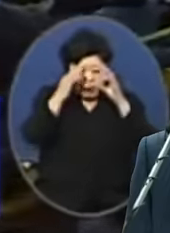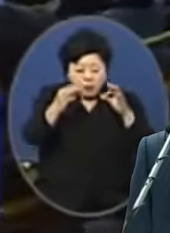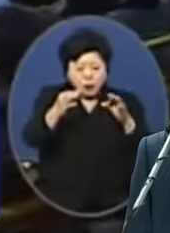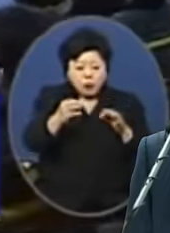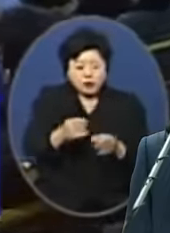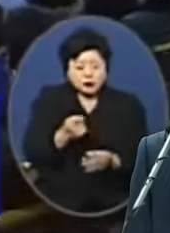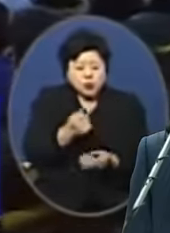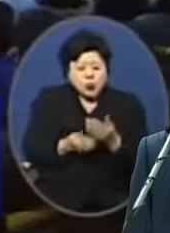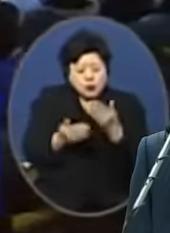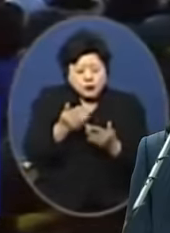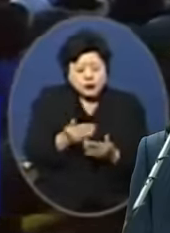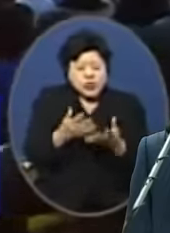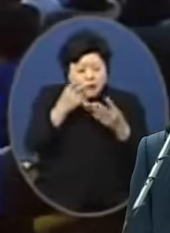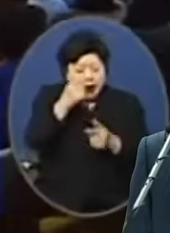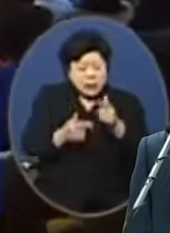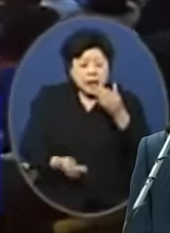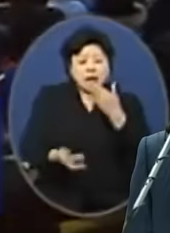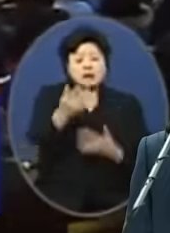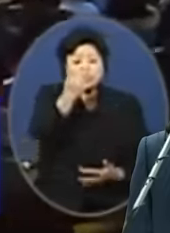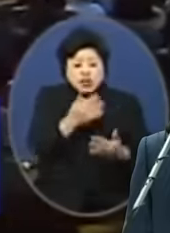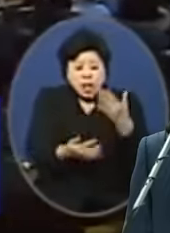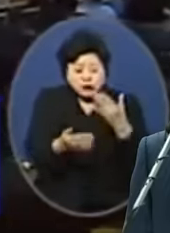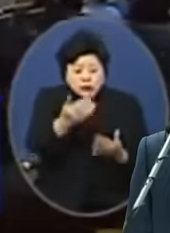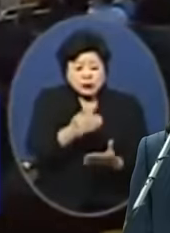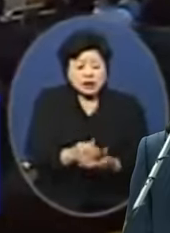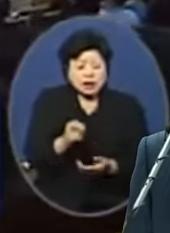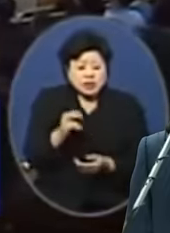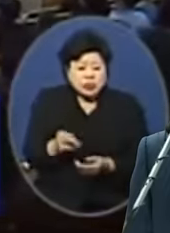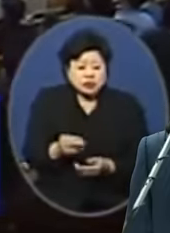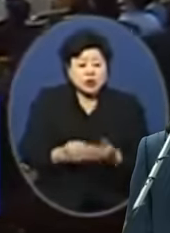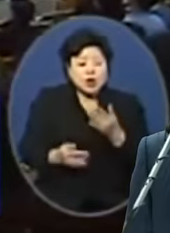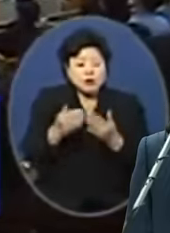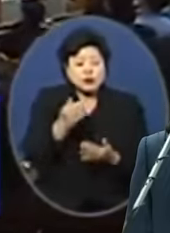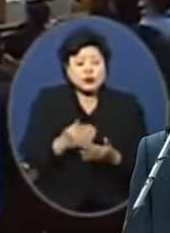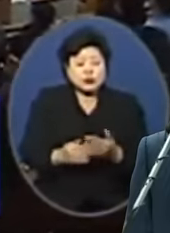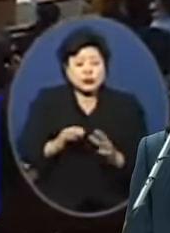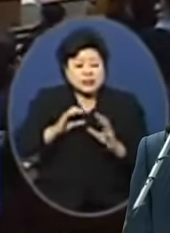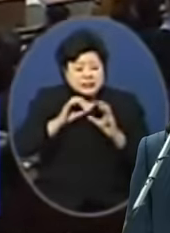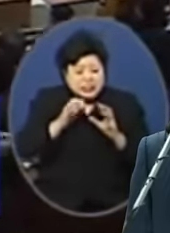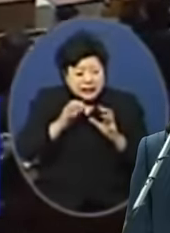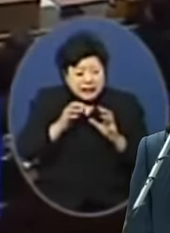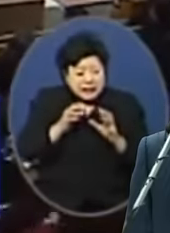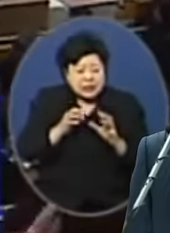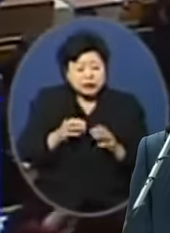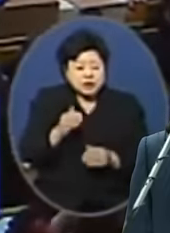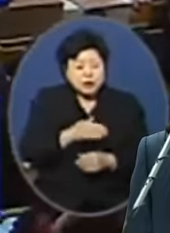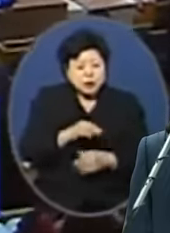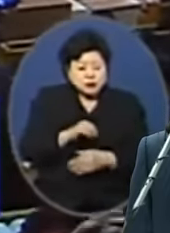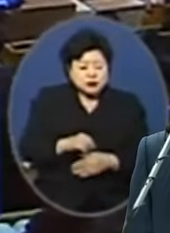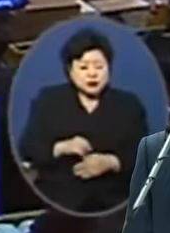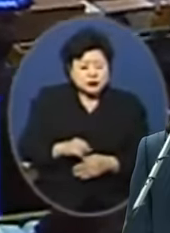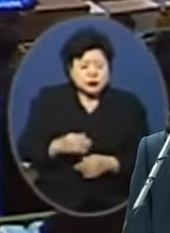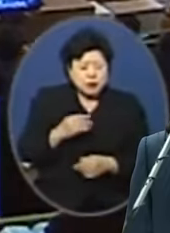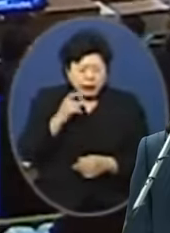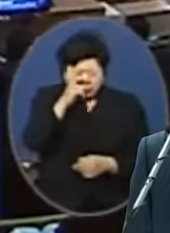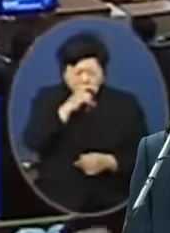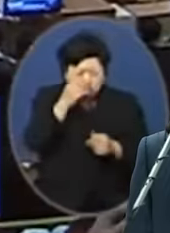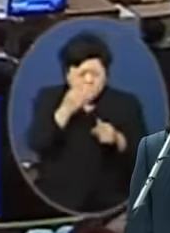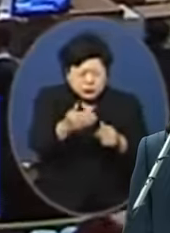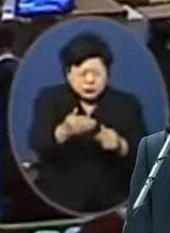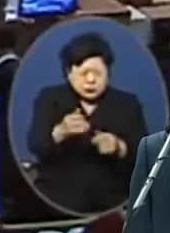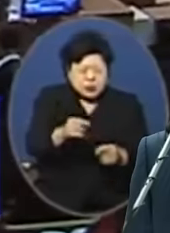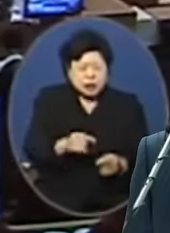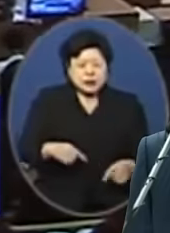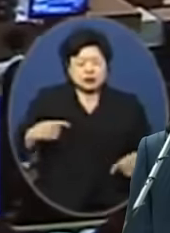얼마나 작은 불이 얼마나 많은 나무를 태우는가. 혀는 곧 불이요 불이의 세계라. 혀는 우리 지체 중에서 온몸을 더럽히고